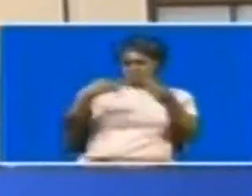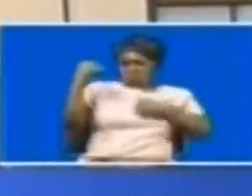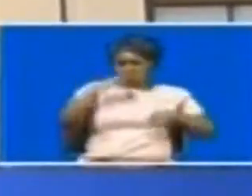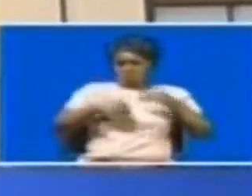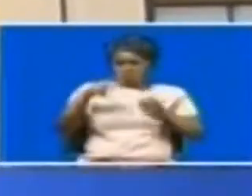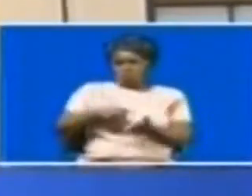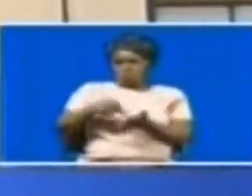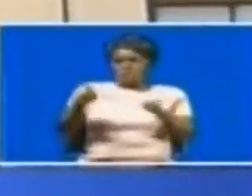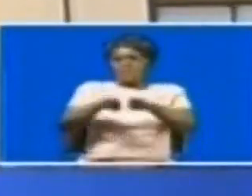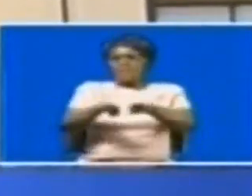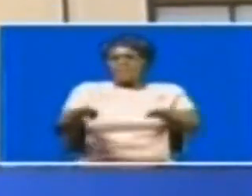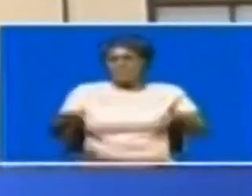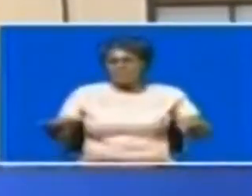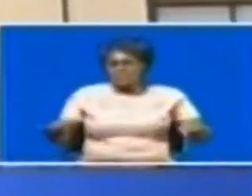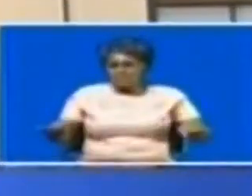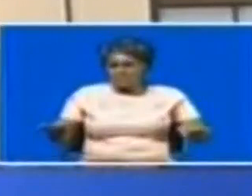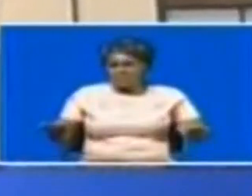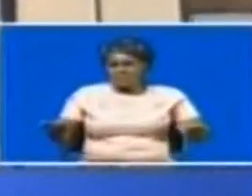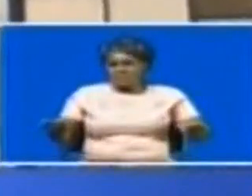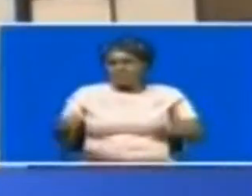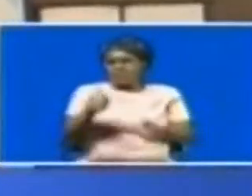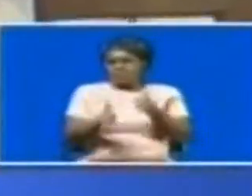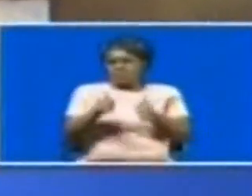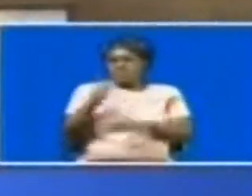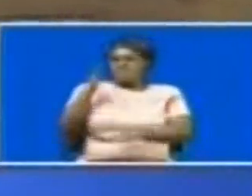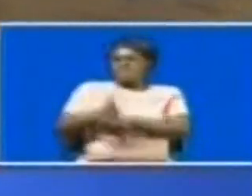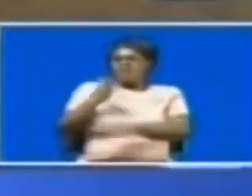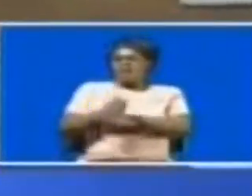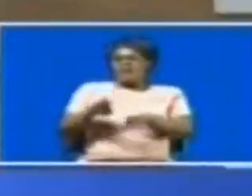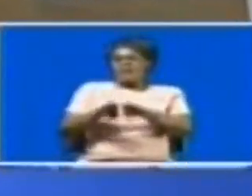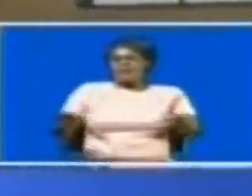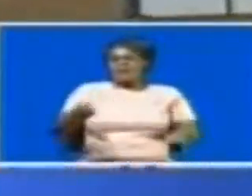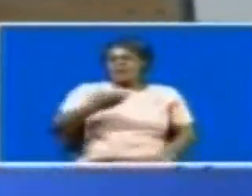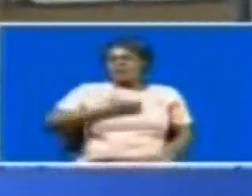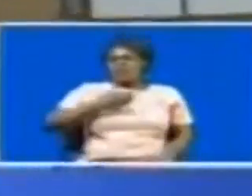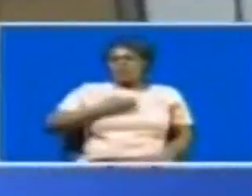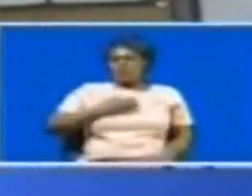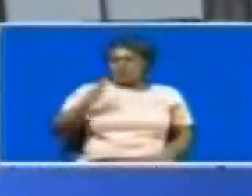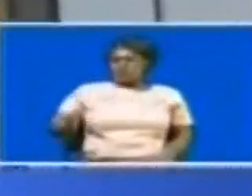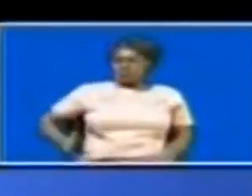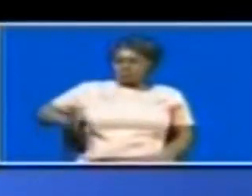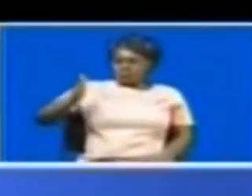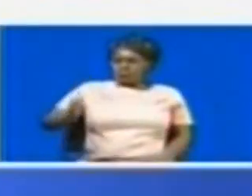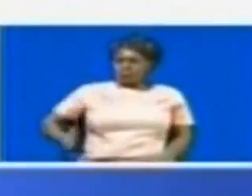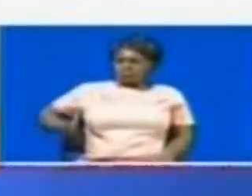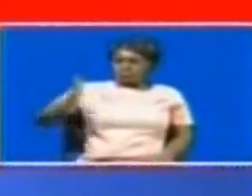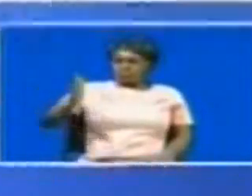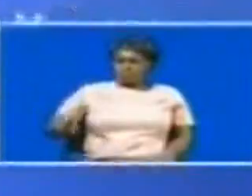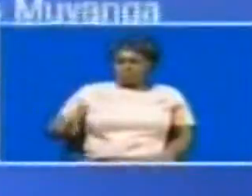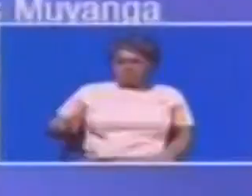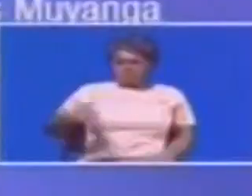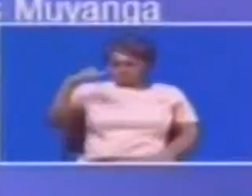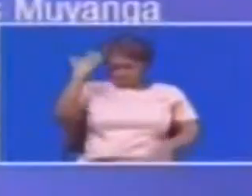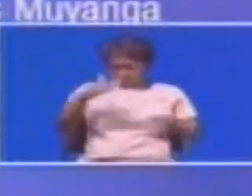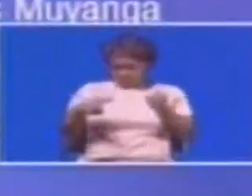sakata ya kulipia fidia ya ardhi inayodaiwa kuwa bandia inayomilikiwa na shirika la reli nchini. Wao